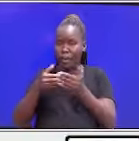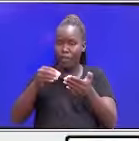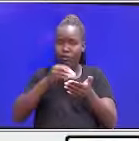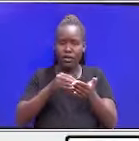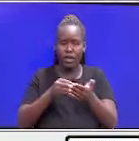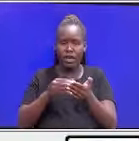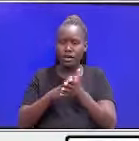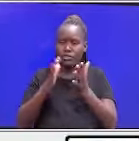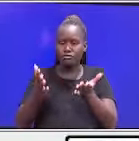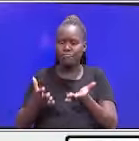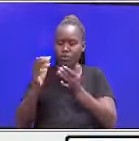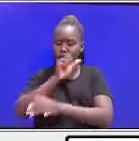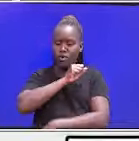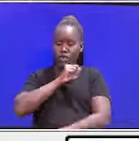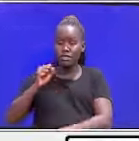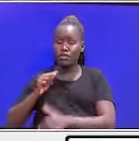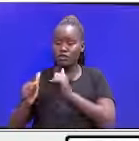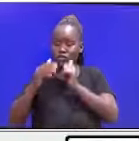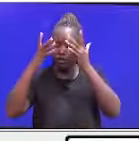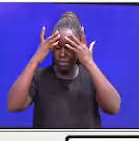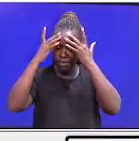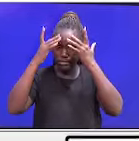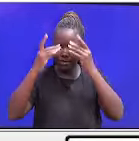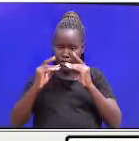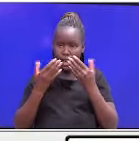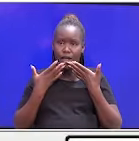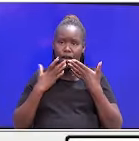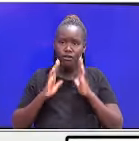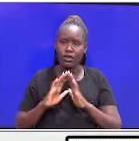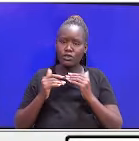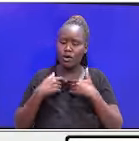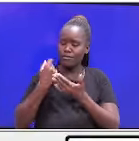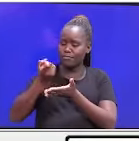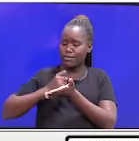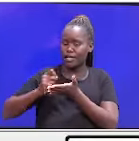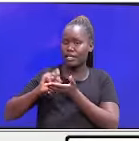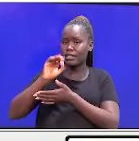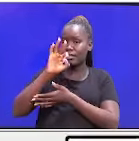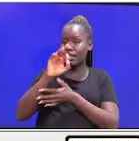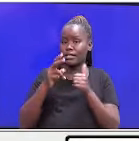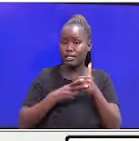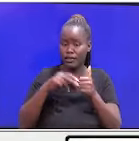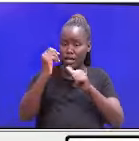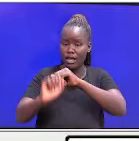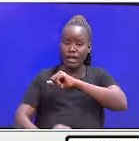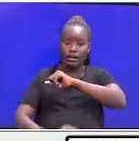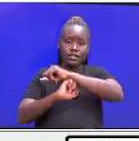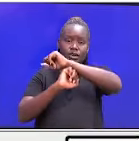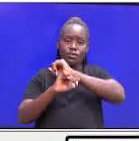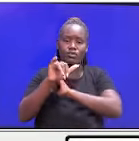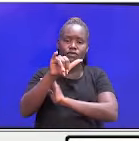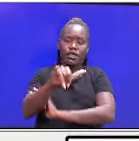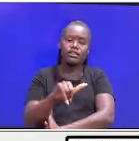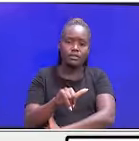kusikilizwa mbele ya seneti itakayoamua hatima yake. Tuko na signatures 37 in support of the motion.